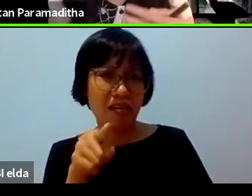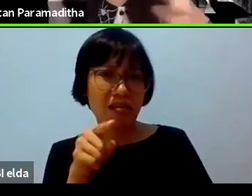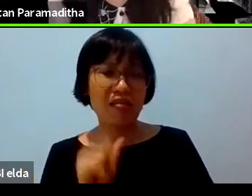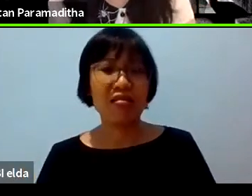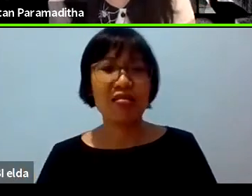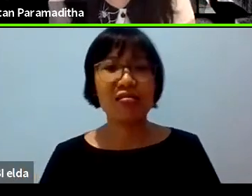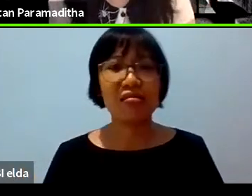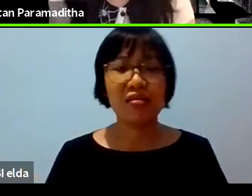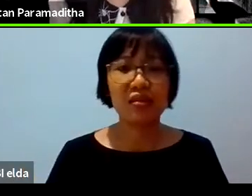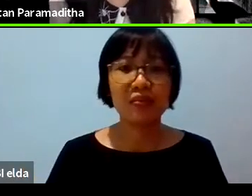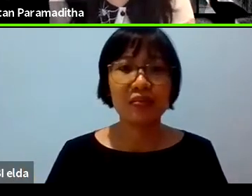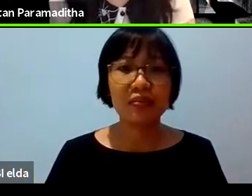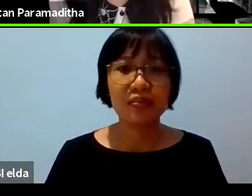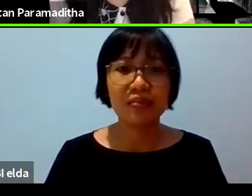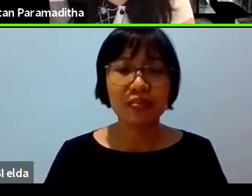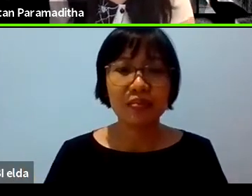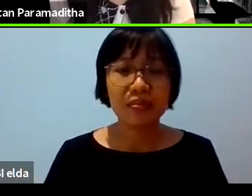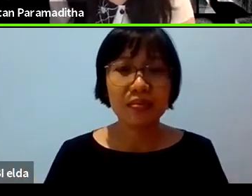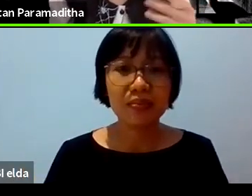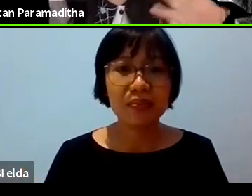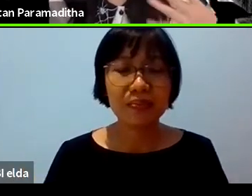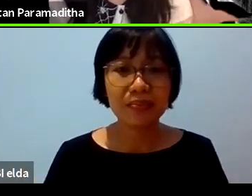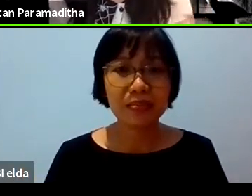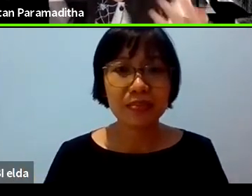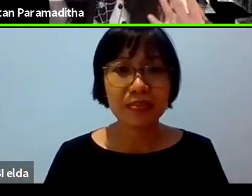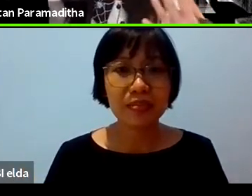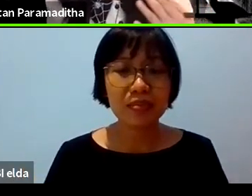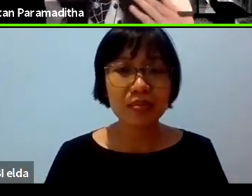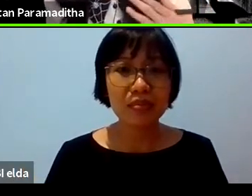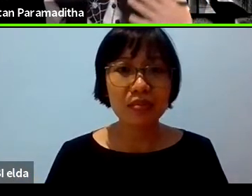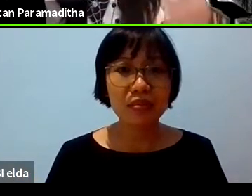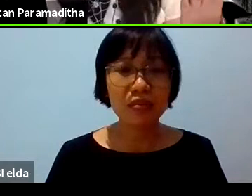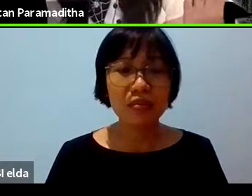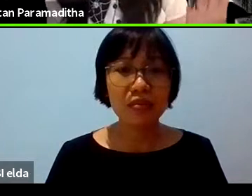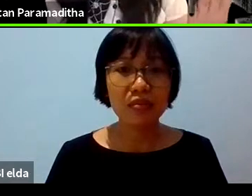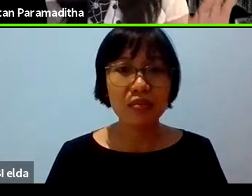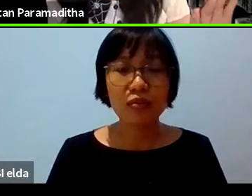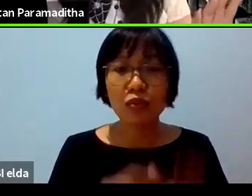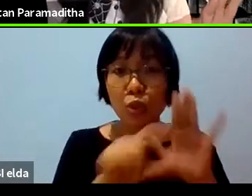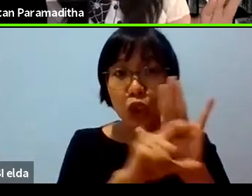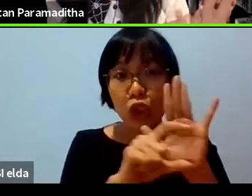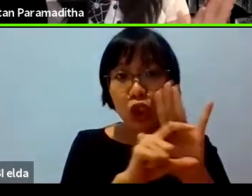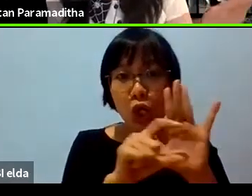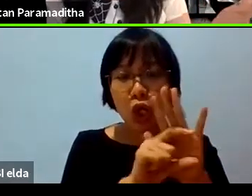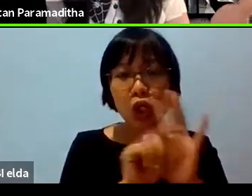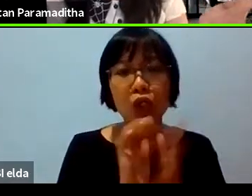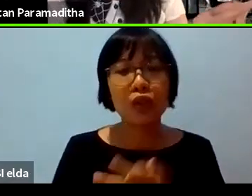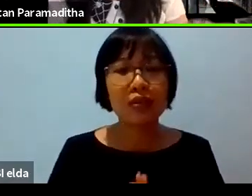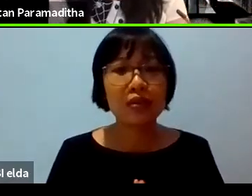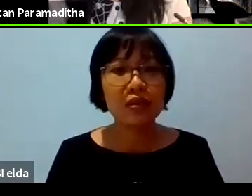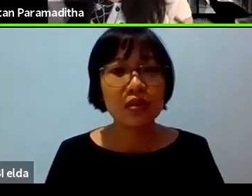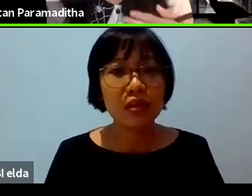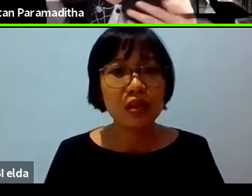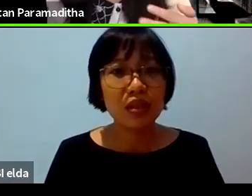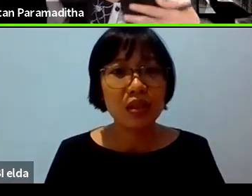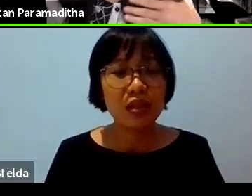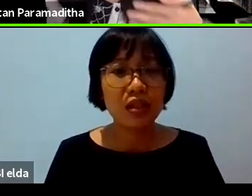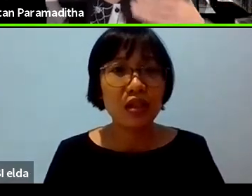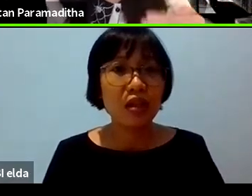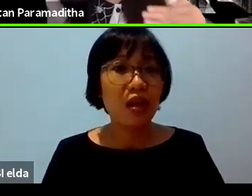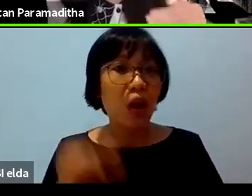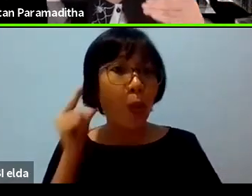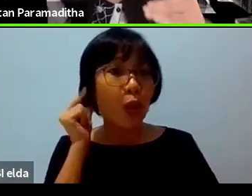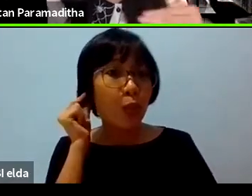bagi komunitasnya dia. Jadi misalnya dia nih perempuan dari komunitas aborigin yang barangkali